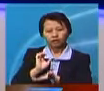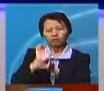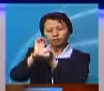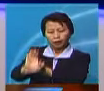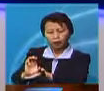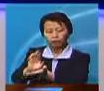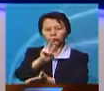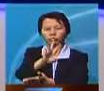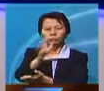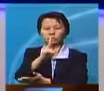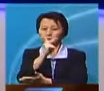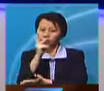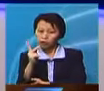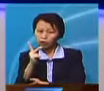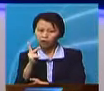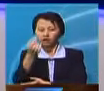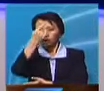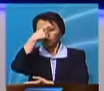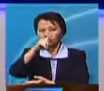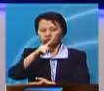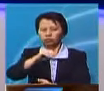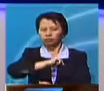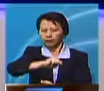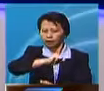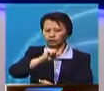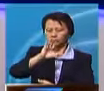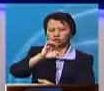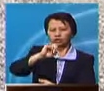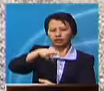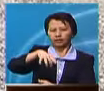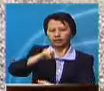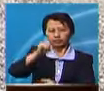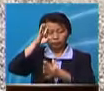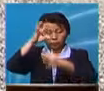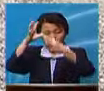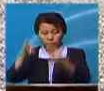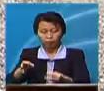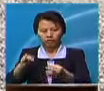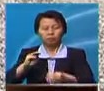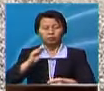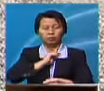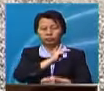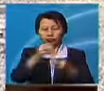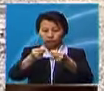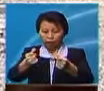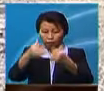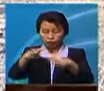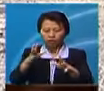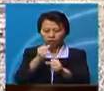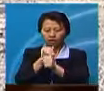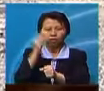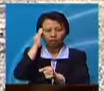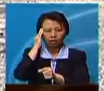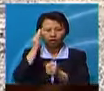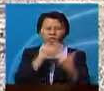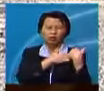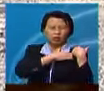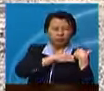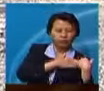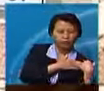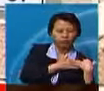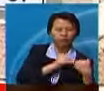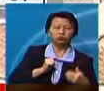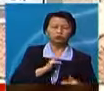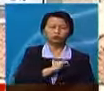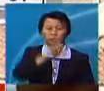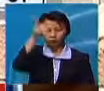sebanyak RM25,000. Bantahan QPEX terhadap keputusan Majlis Tanah Negara itu setelah mendapati ia membebankan